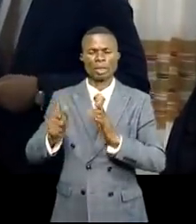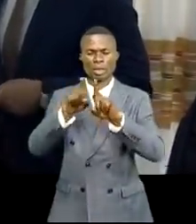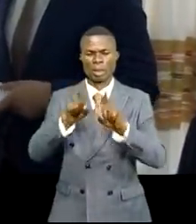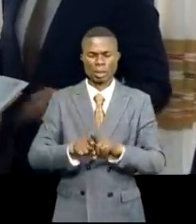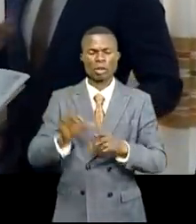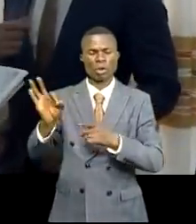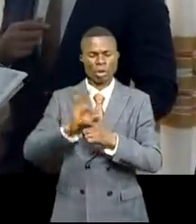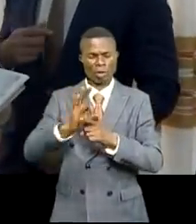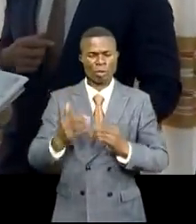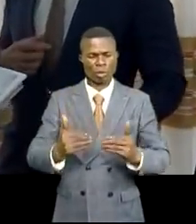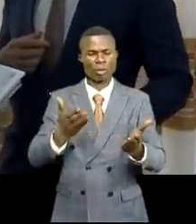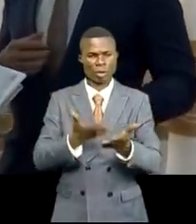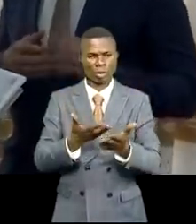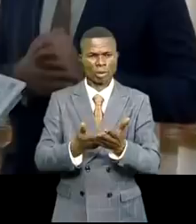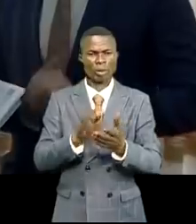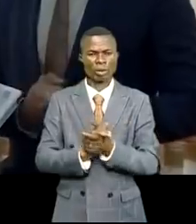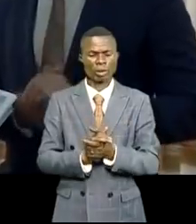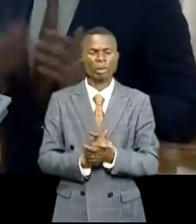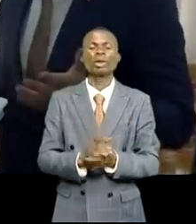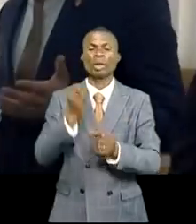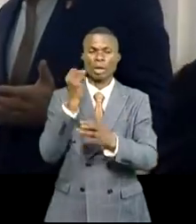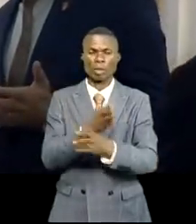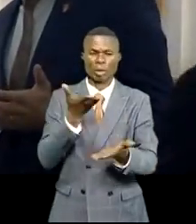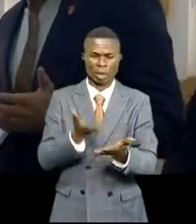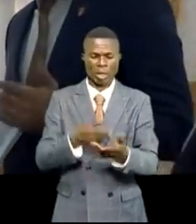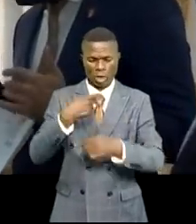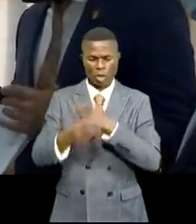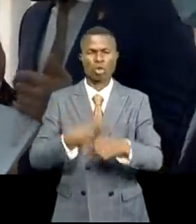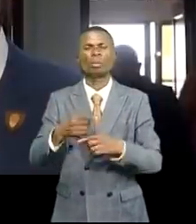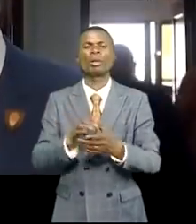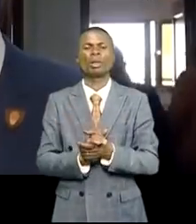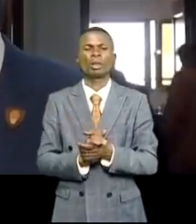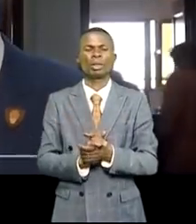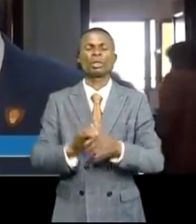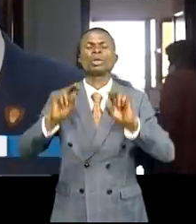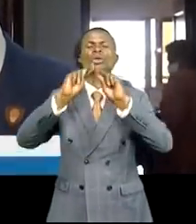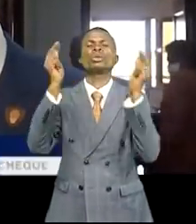la formation. On a un plan assez concret pour commencer une usine